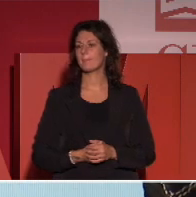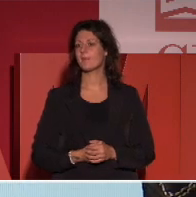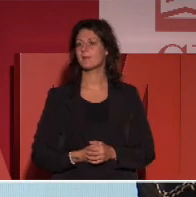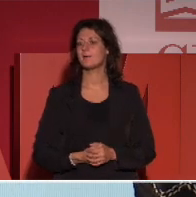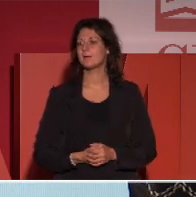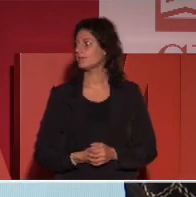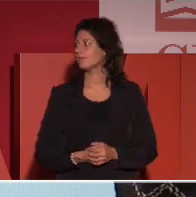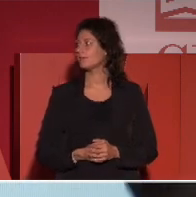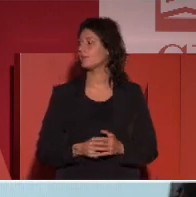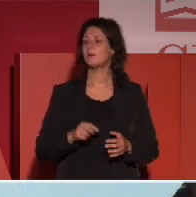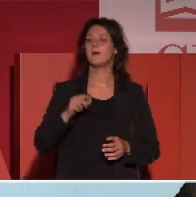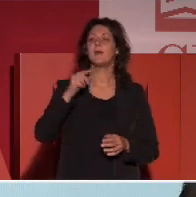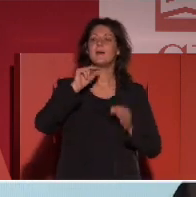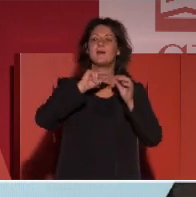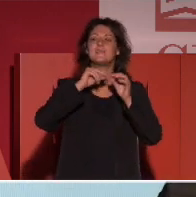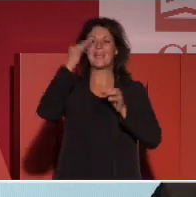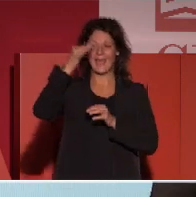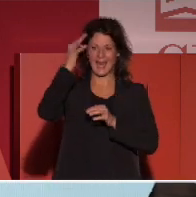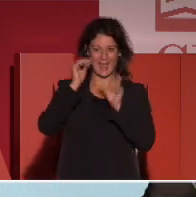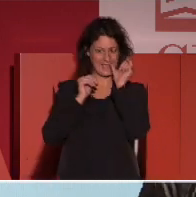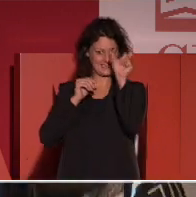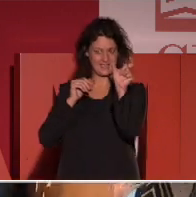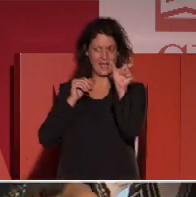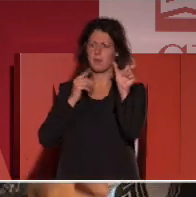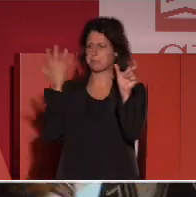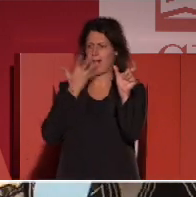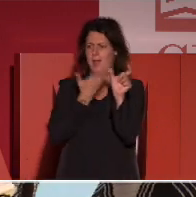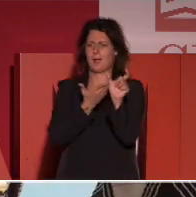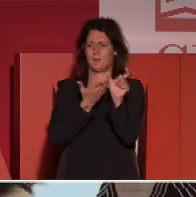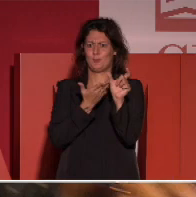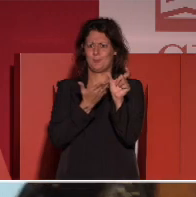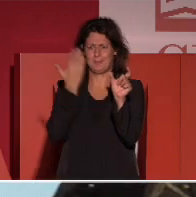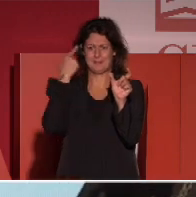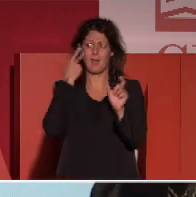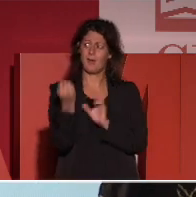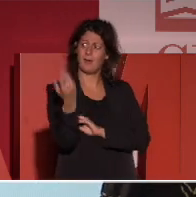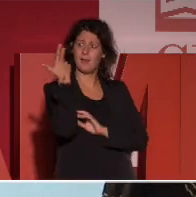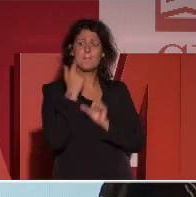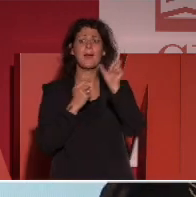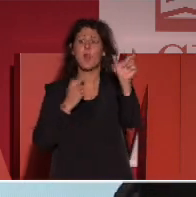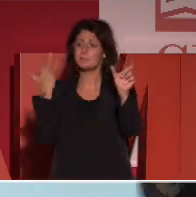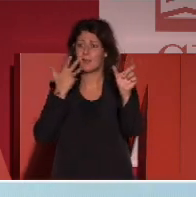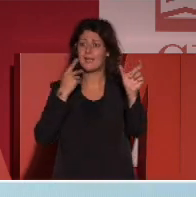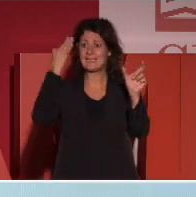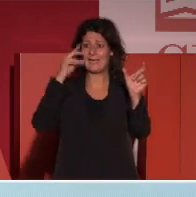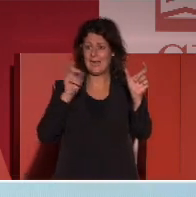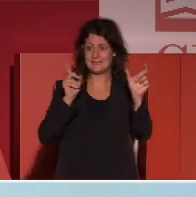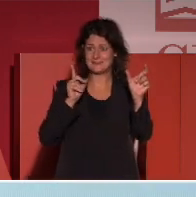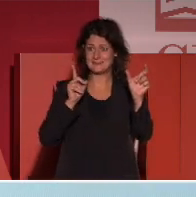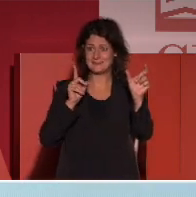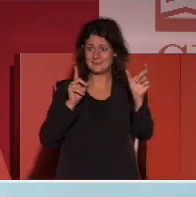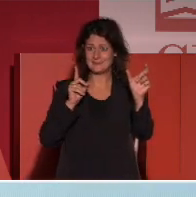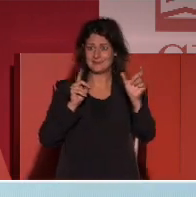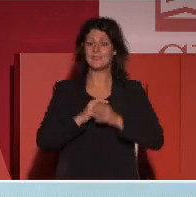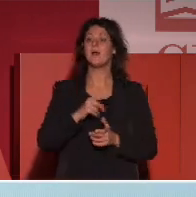wanna polo che sembra come noi chiamiamo la mia amica vanna quando la prendiamo in giro l'uomo e poi non era b ma era